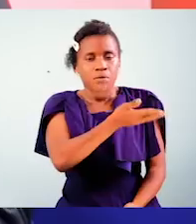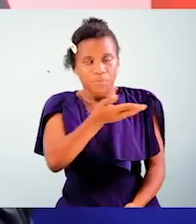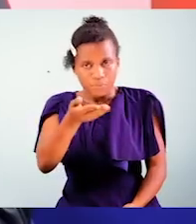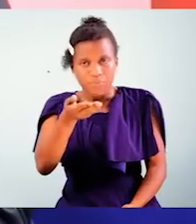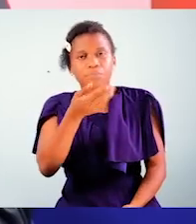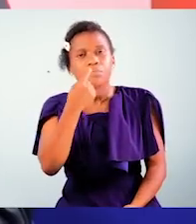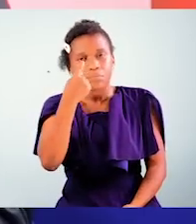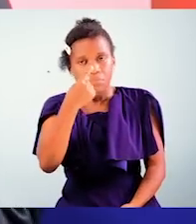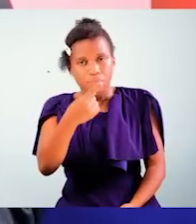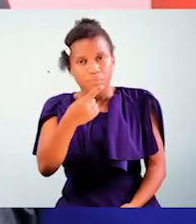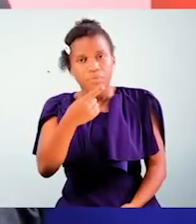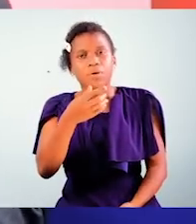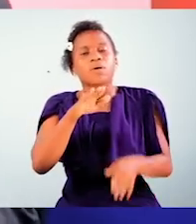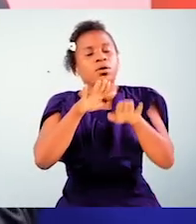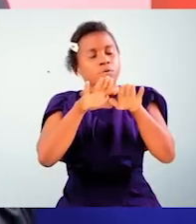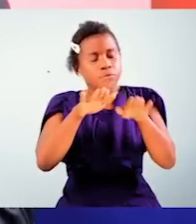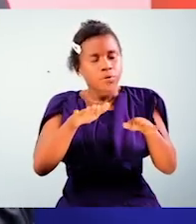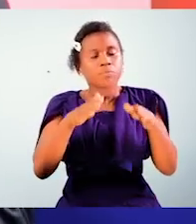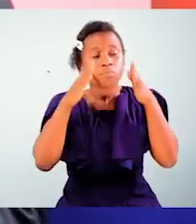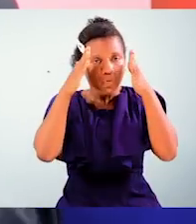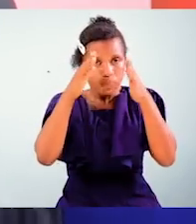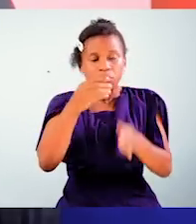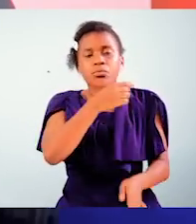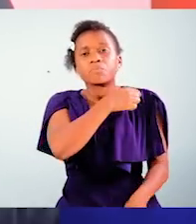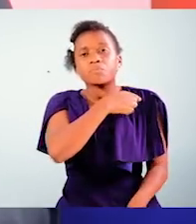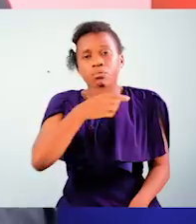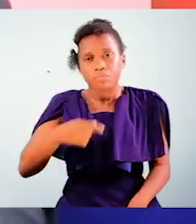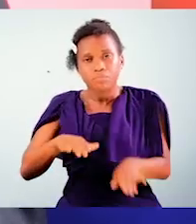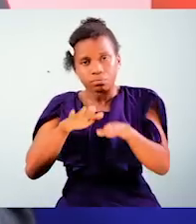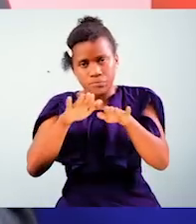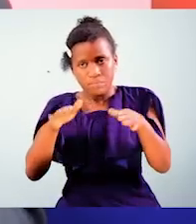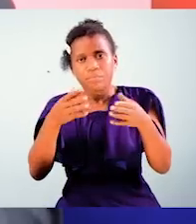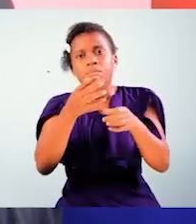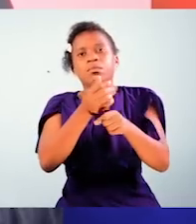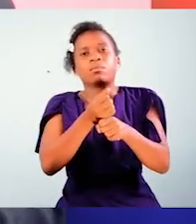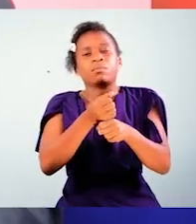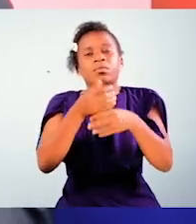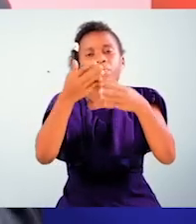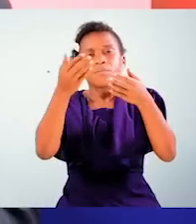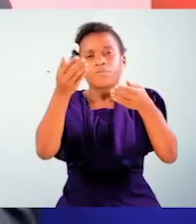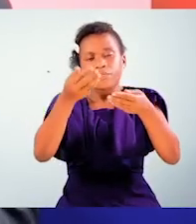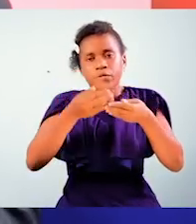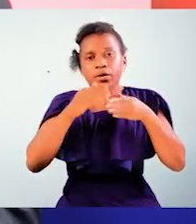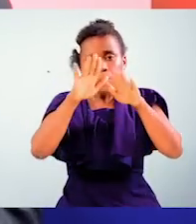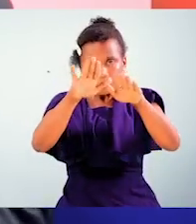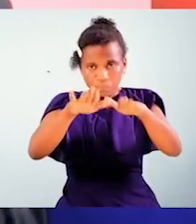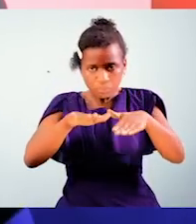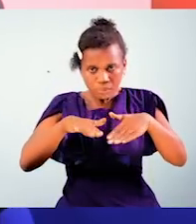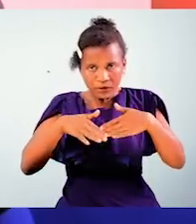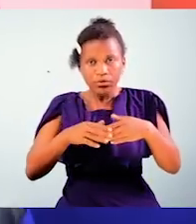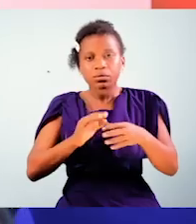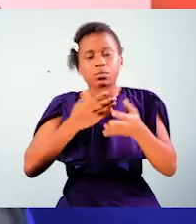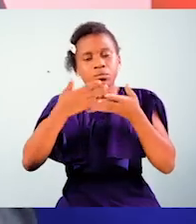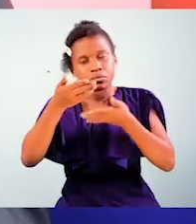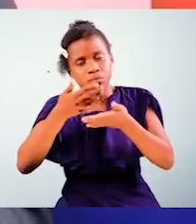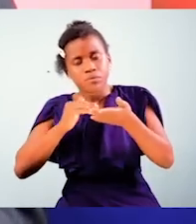hadharani, tafsiri yake pia ni kwamba tayari Mheshimiwa Rais amekabidhiwa, na ndio maana inakuja hadharani, inaenda bungeni kujadiliwa na kadhalika. Hayo